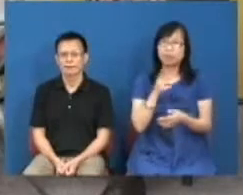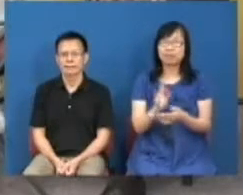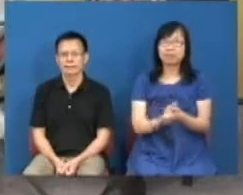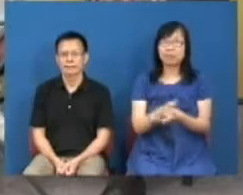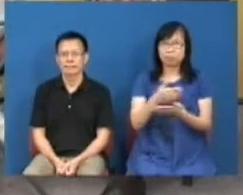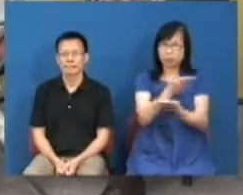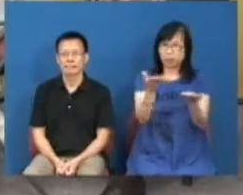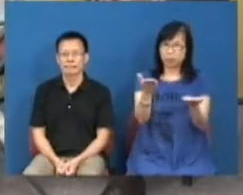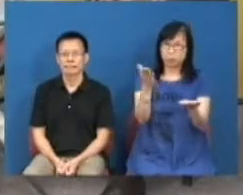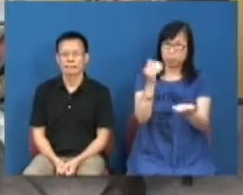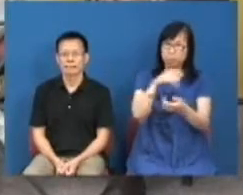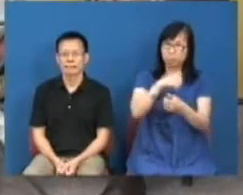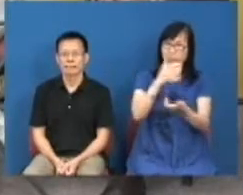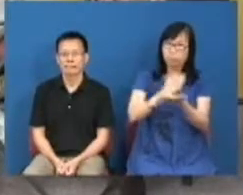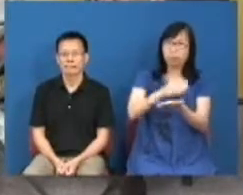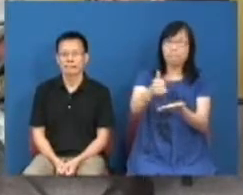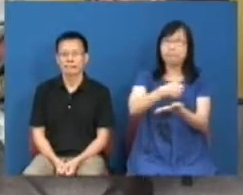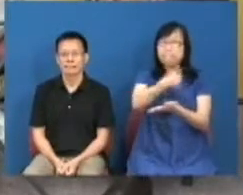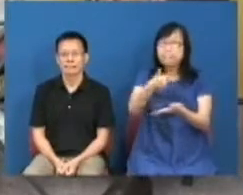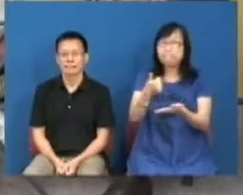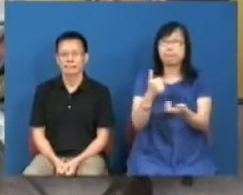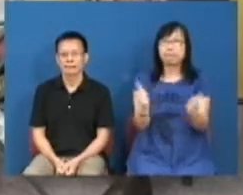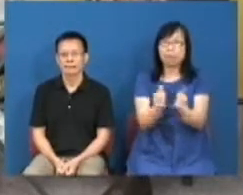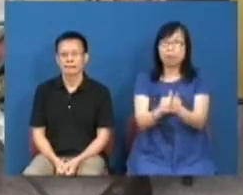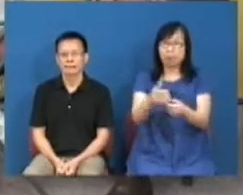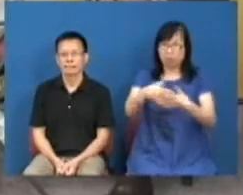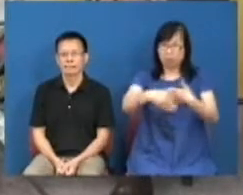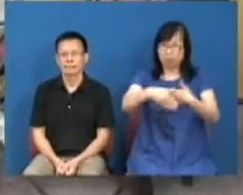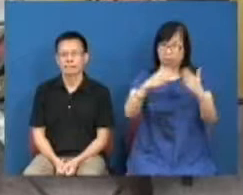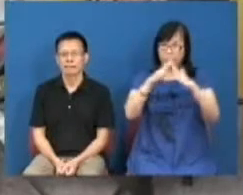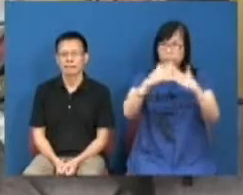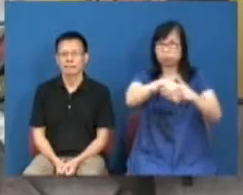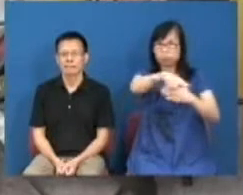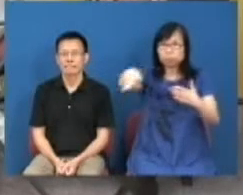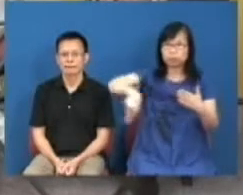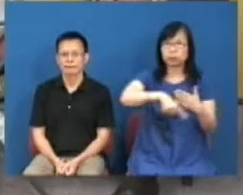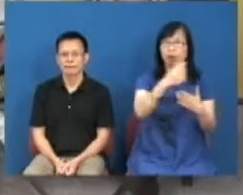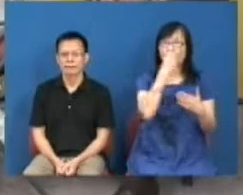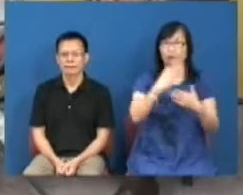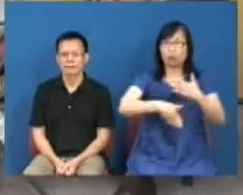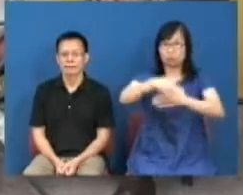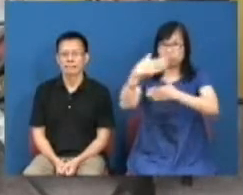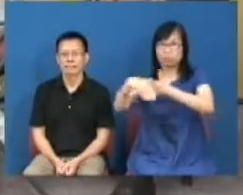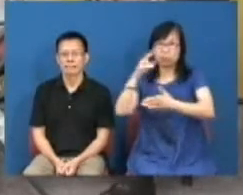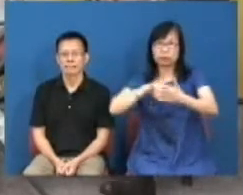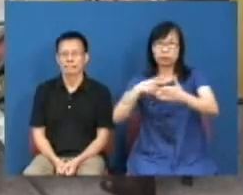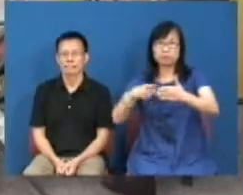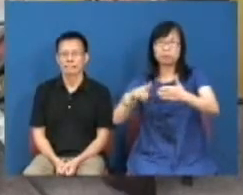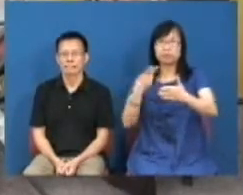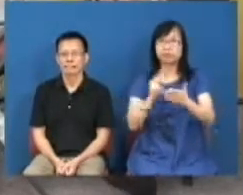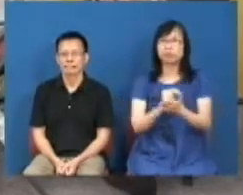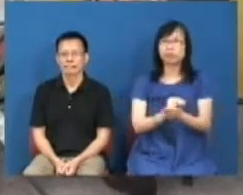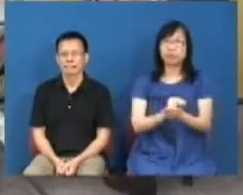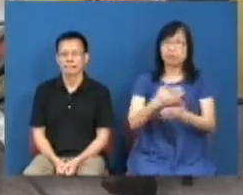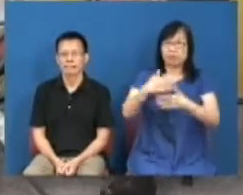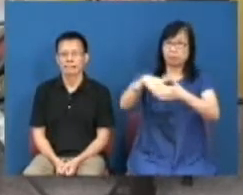的好朋友聽，知道我們更多關於我們屋苑或者我們香港和樓宇維修和